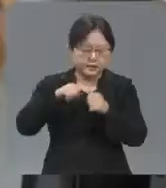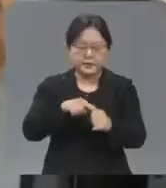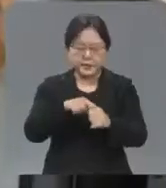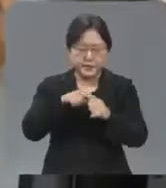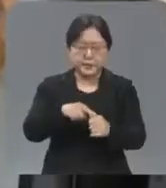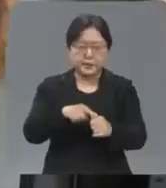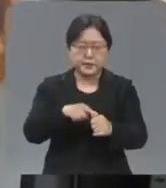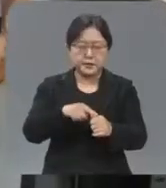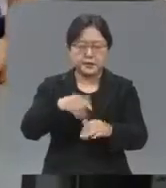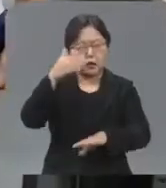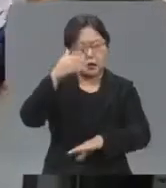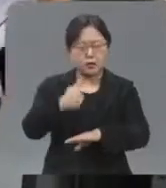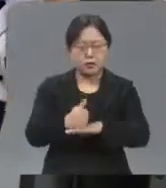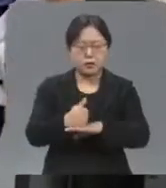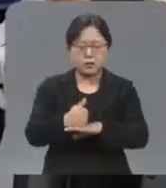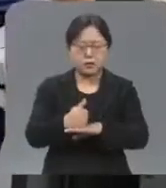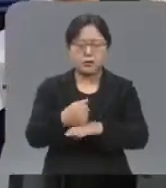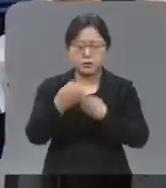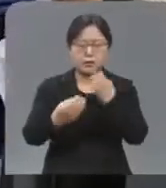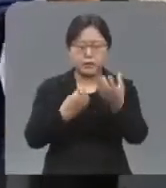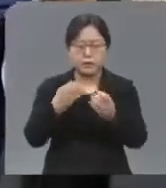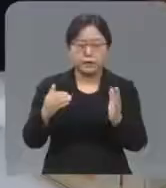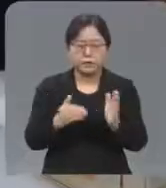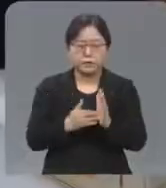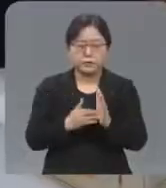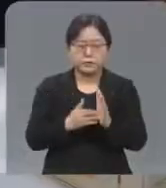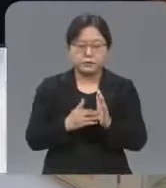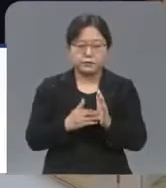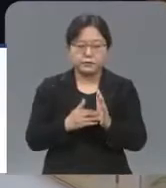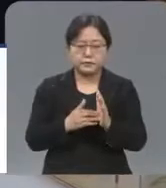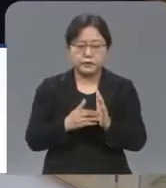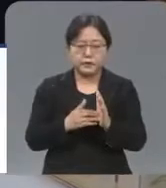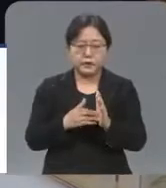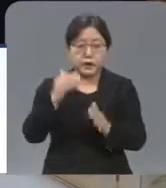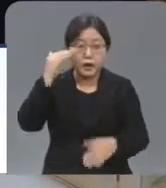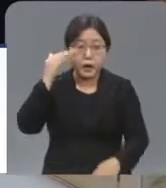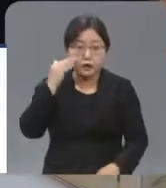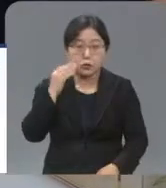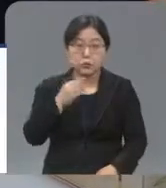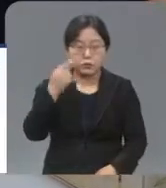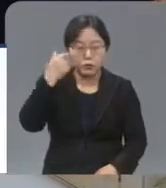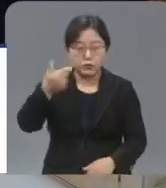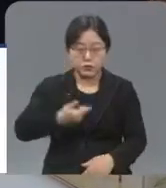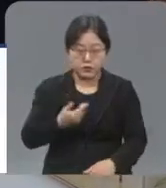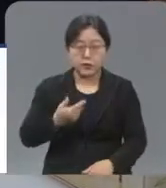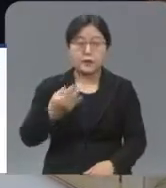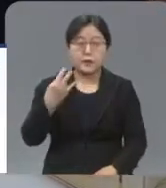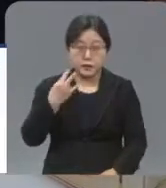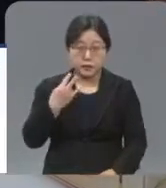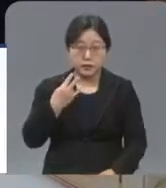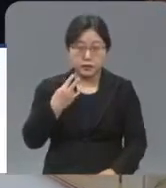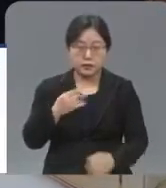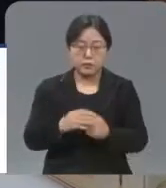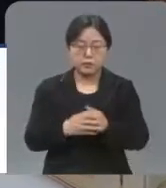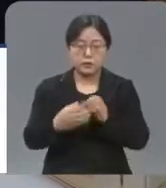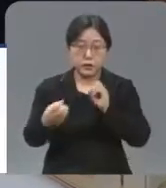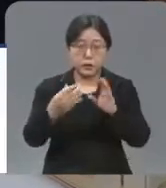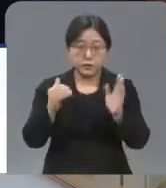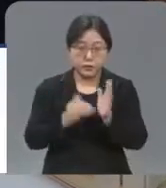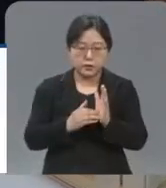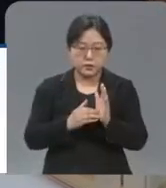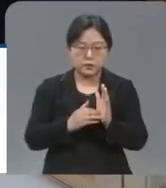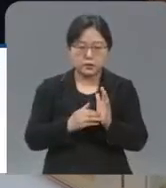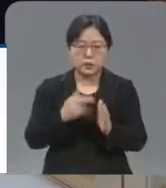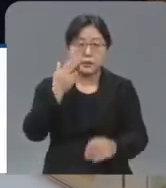계속된 추궁에 결국 사실을 털어놓습니다. 소비자가 국내산이라고 물어봤을 때 국내산이라고 대답을 하셨죠. 네.